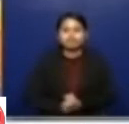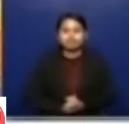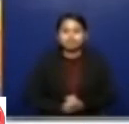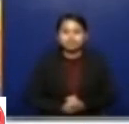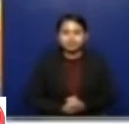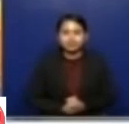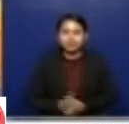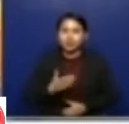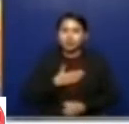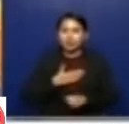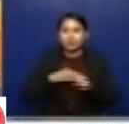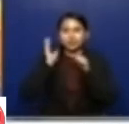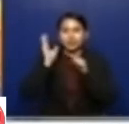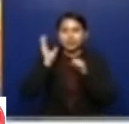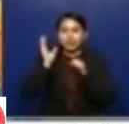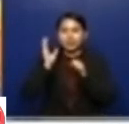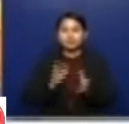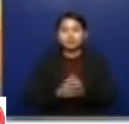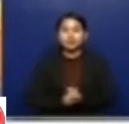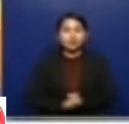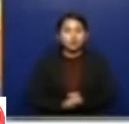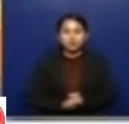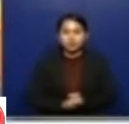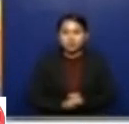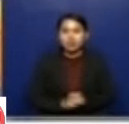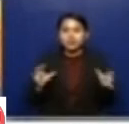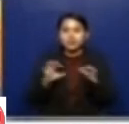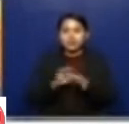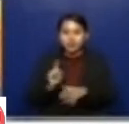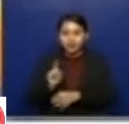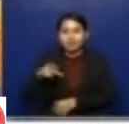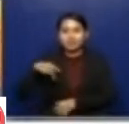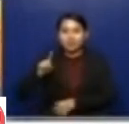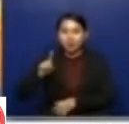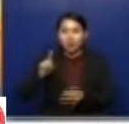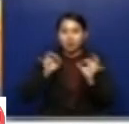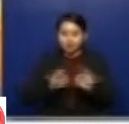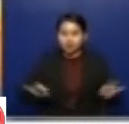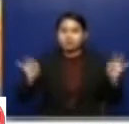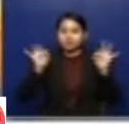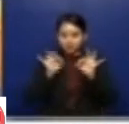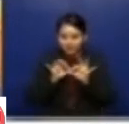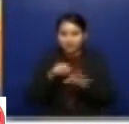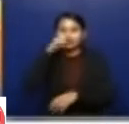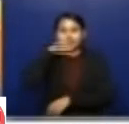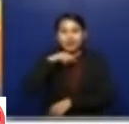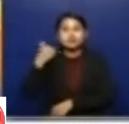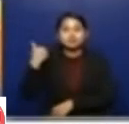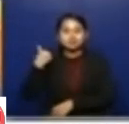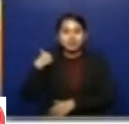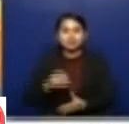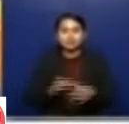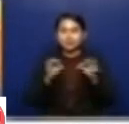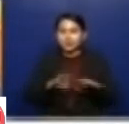รณีดังที่ได้กล่าวมานั้นเป็นเรื่องที่เกี่ยวกับประโยชน์สำคัญของแผ่นดินมีความจำเป็น